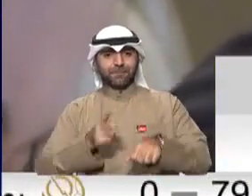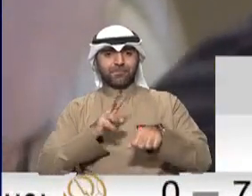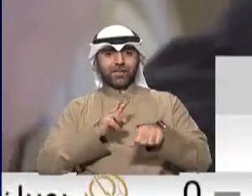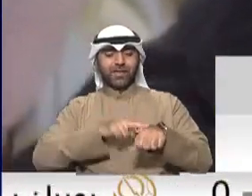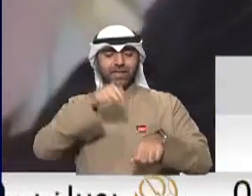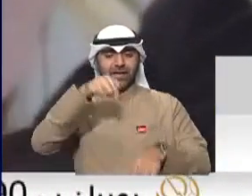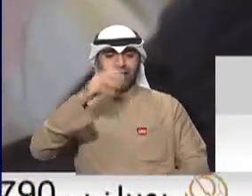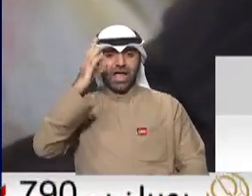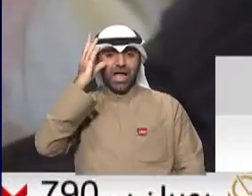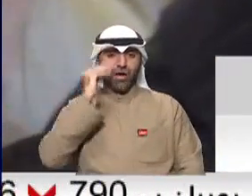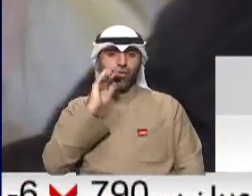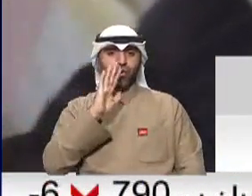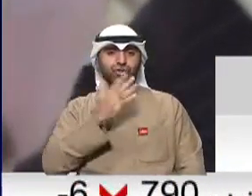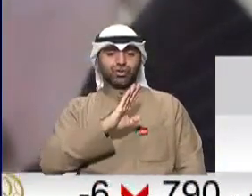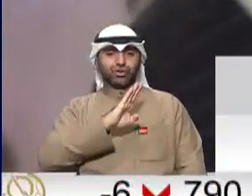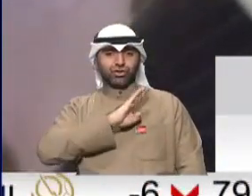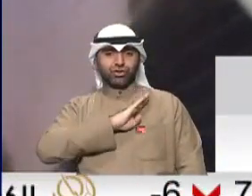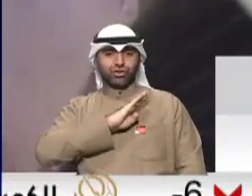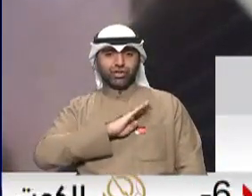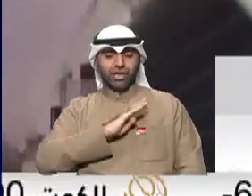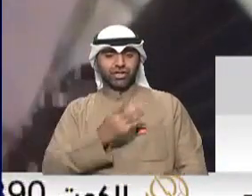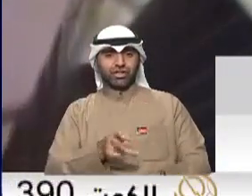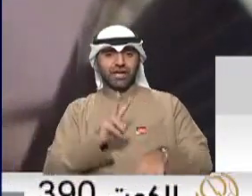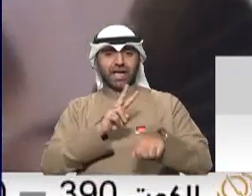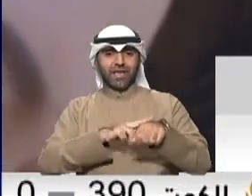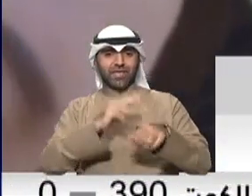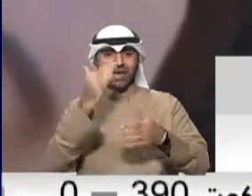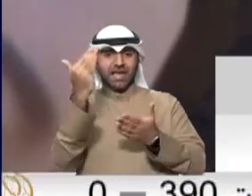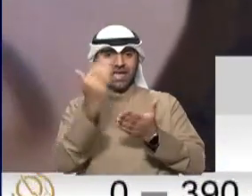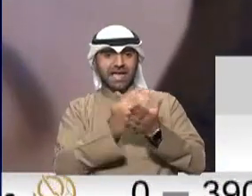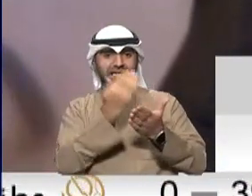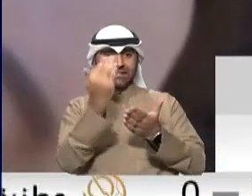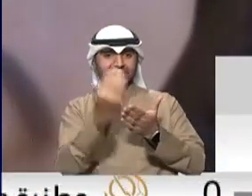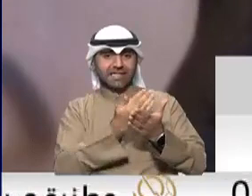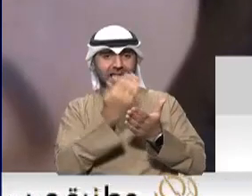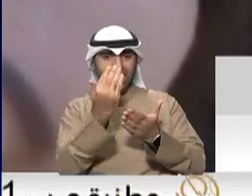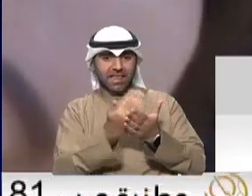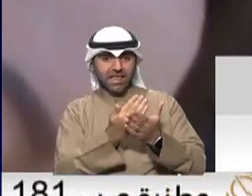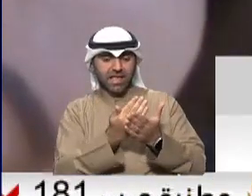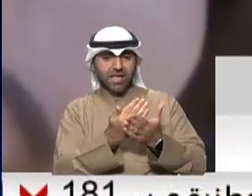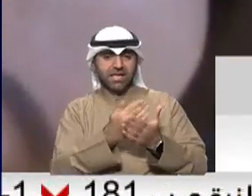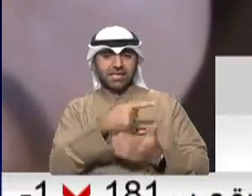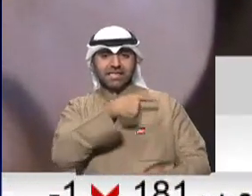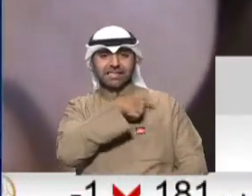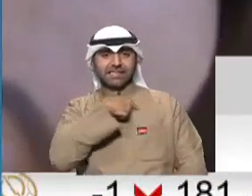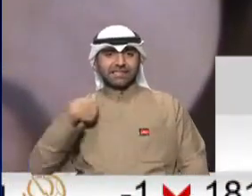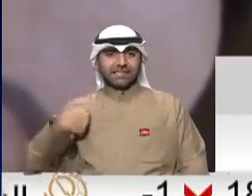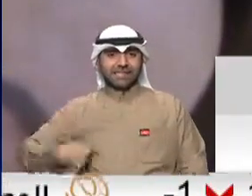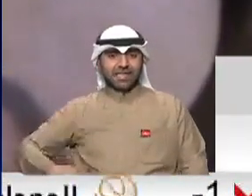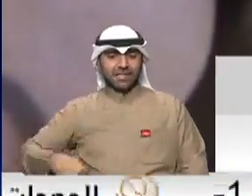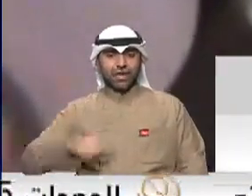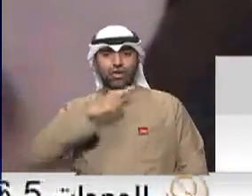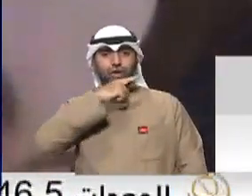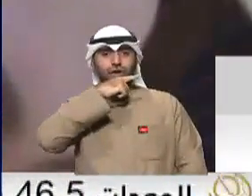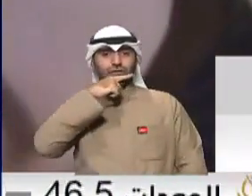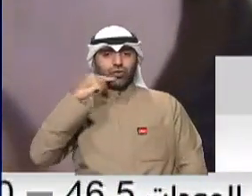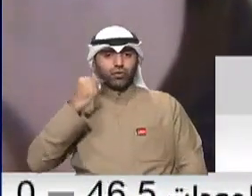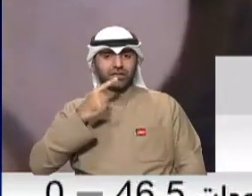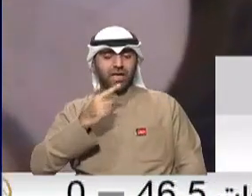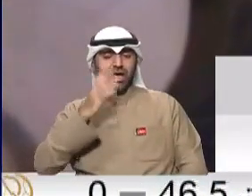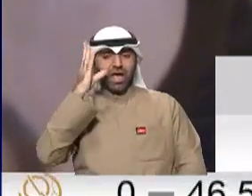وفتح آفاق للتنمية الاقتصادية وفي المجالات الأخرى، أي أننا هنا أمام